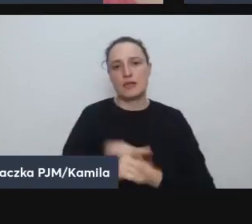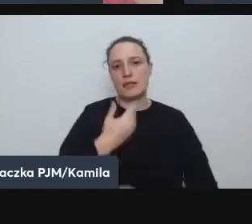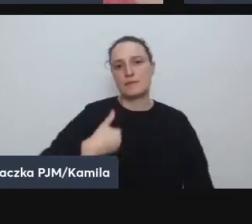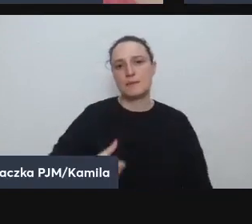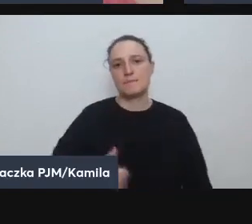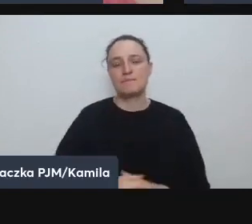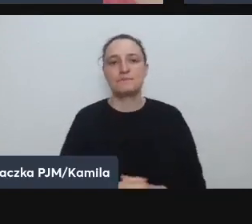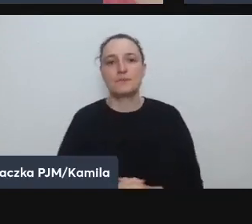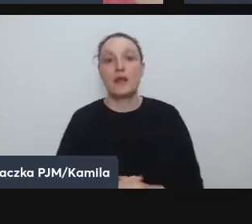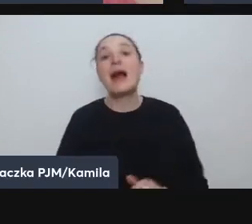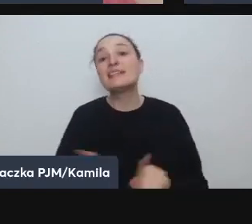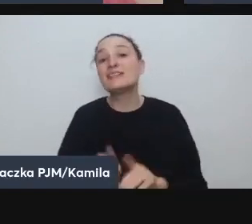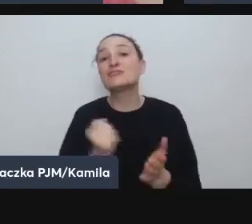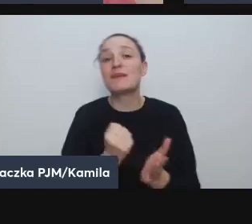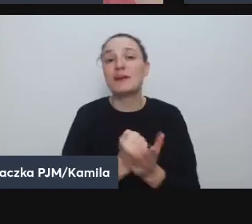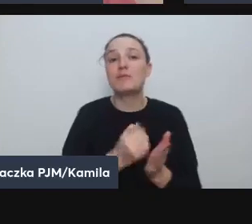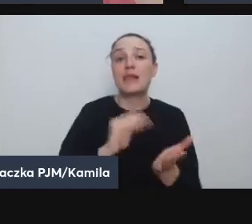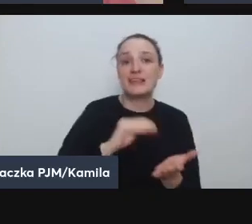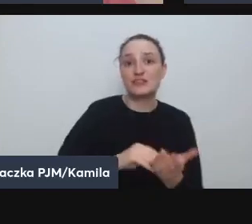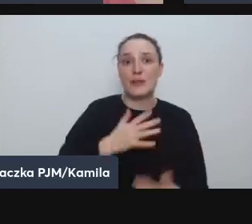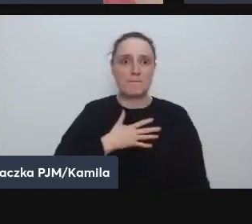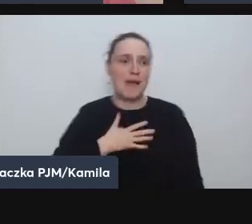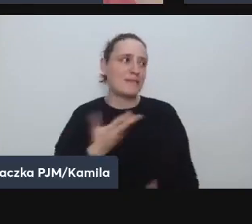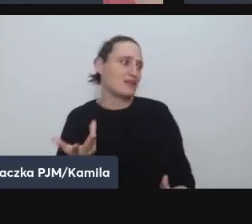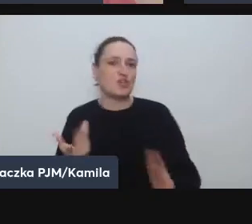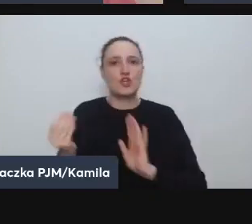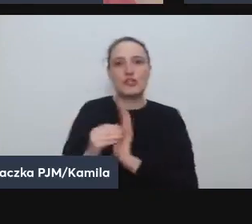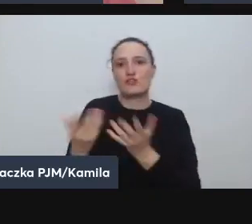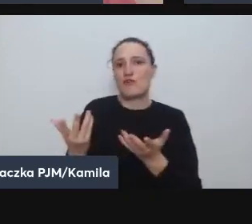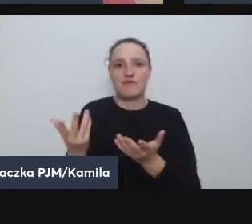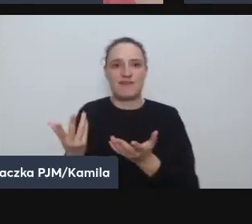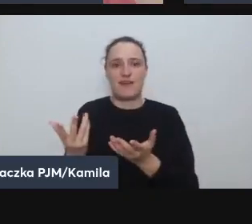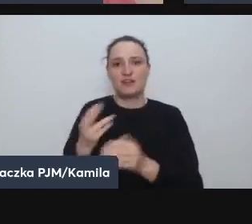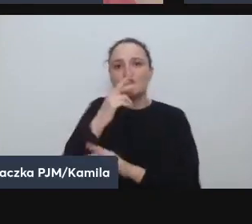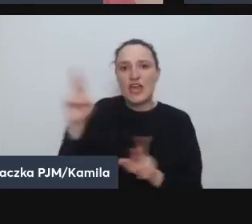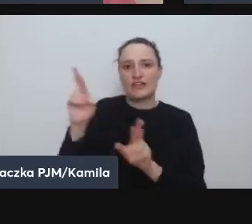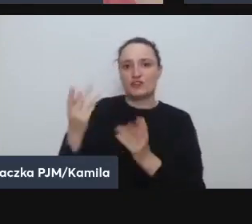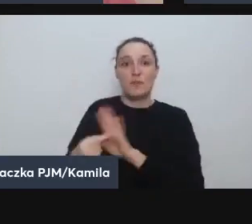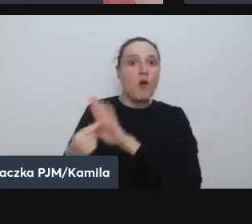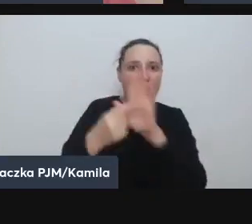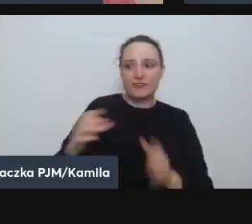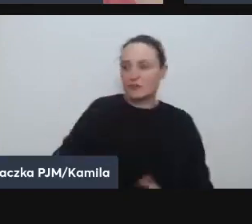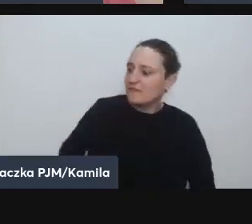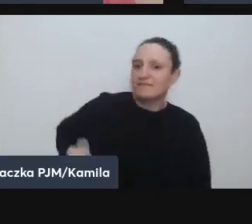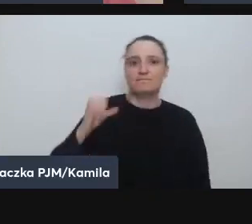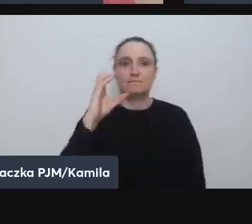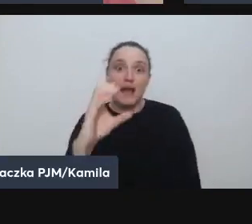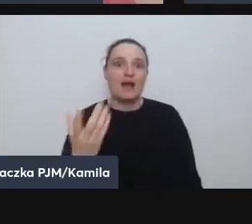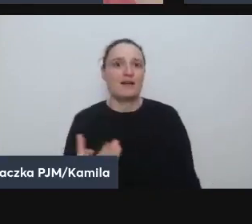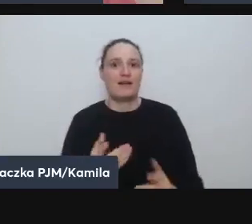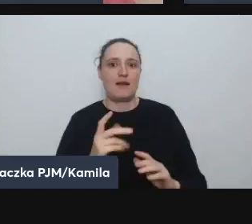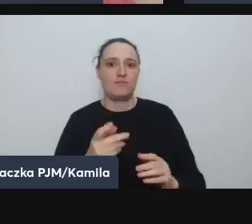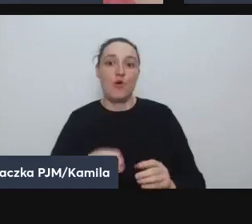może praktyczna, ja lubię mieć ze sobą jakieś gadżety, nie, jakieś rzeczy, które po prostu pokażę, które puszczę, żeby każdy